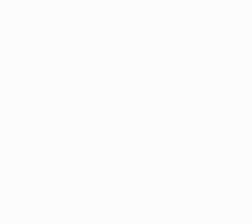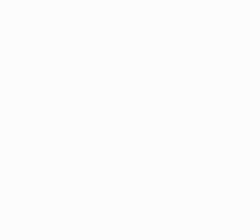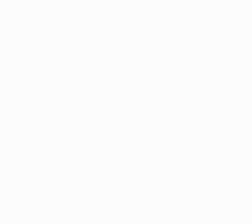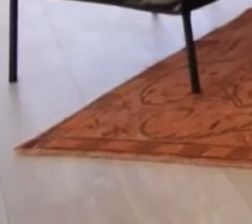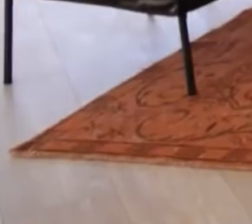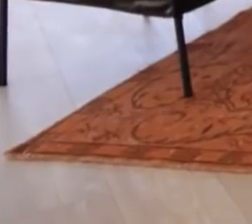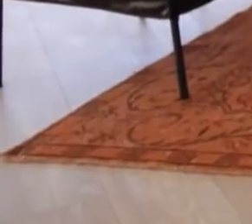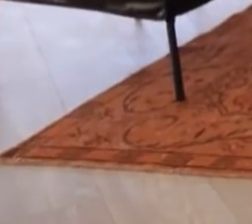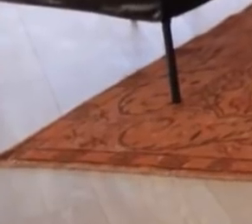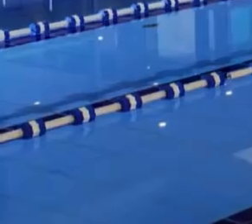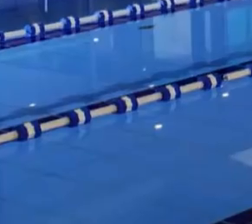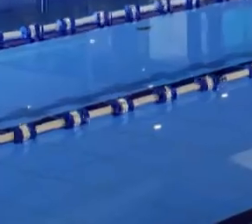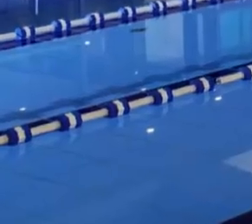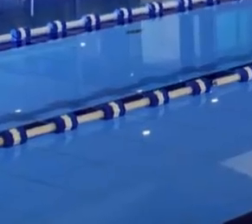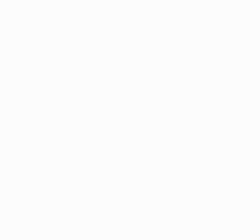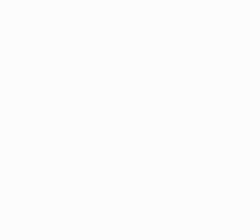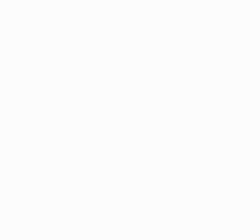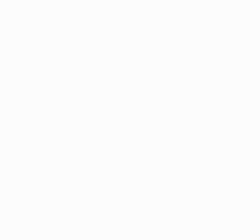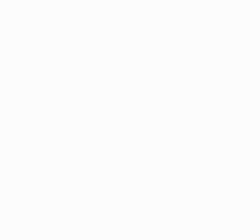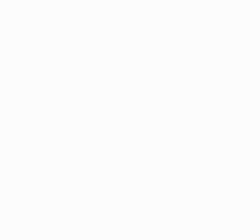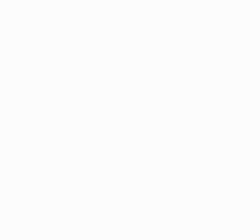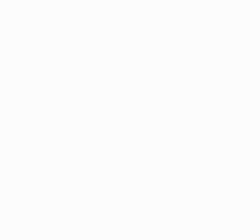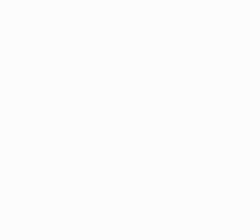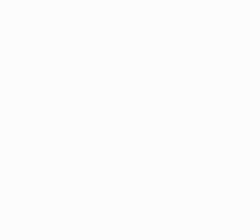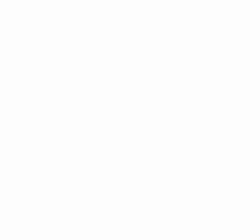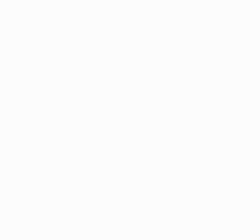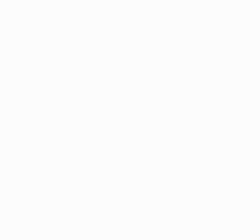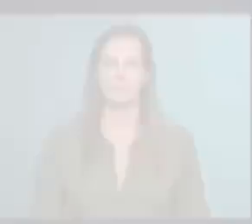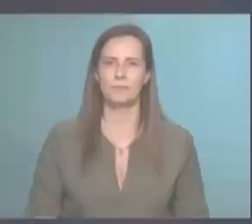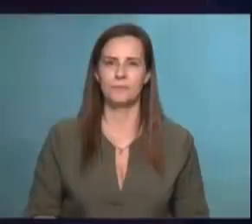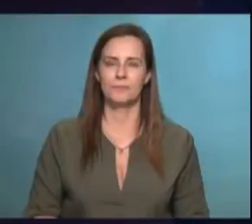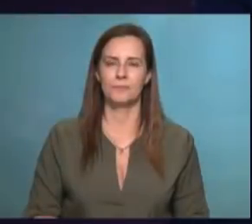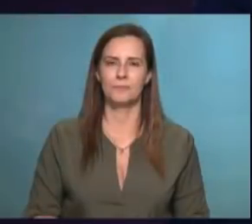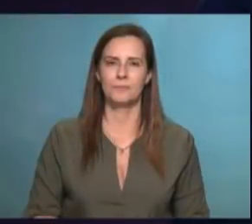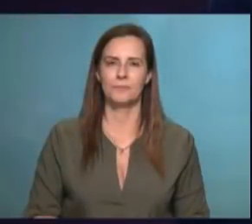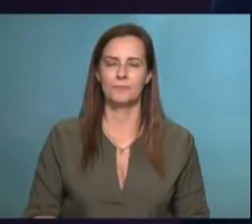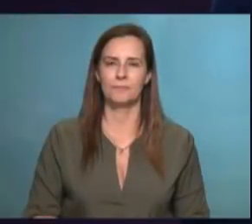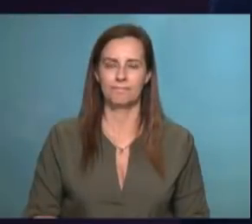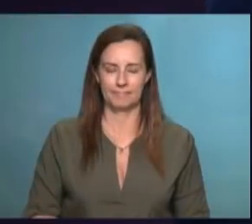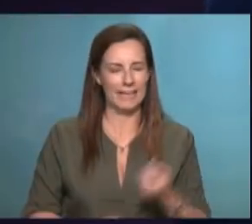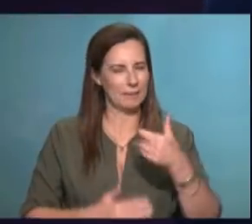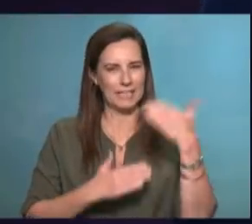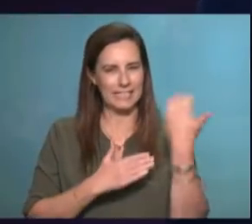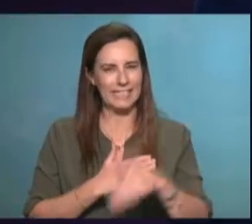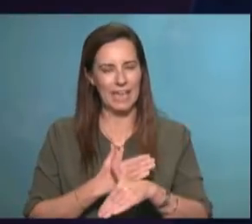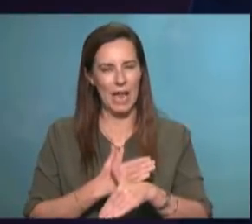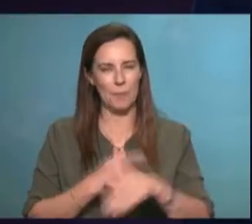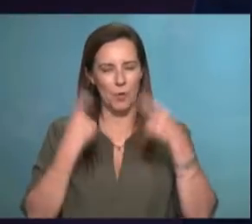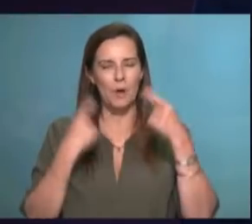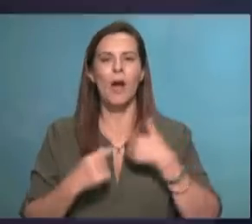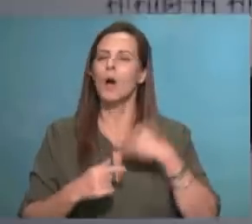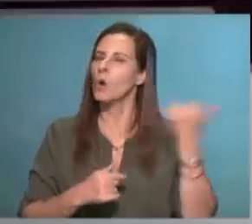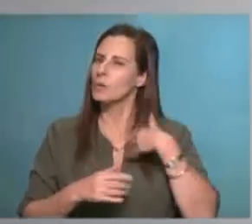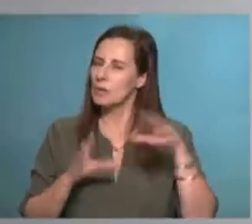פתוחים במגדלי הים התיכון. מגדלי הים התיכון, מעניין לחיות פה. כמעט סיימנו את חלקנו ביום שלכם. אנחנו כל הזמן